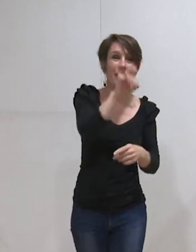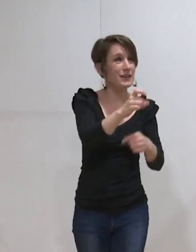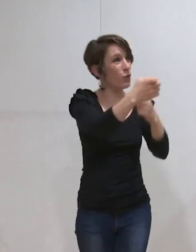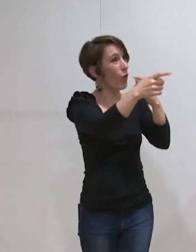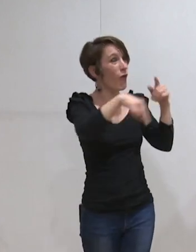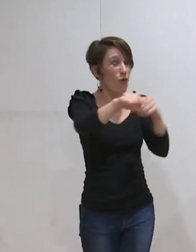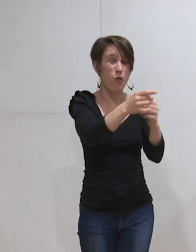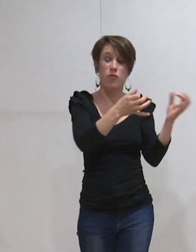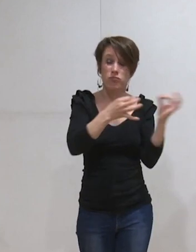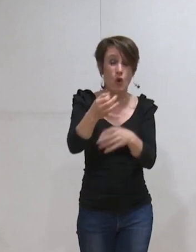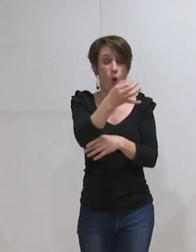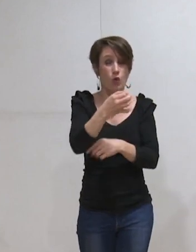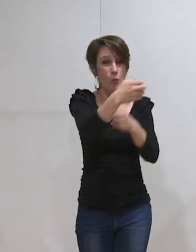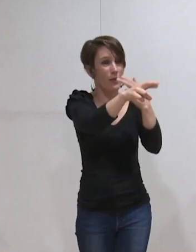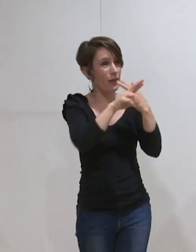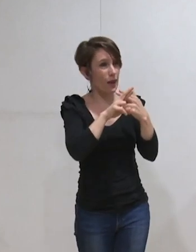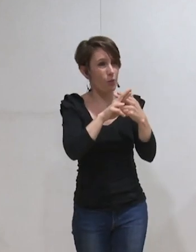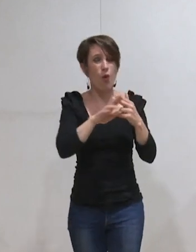renvoie à laonstruction